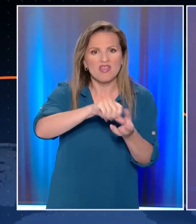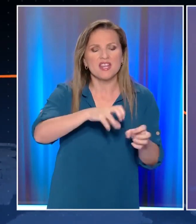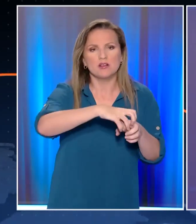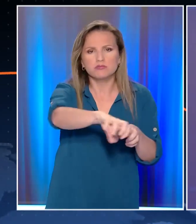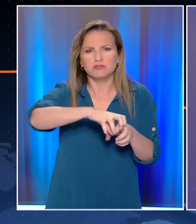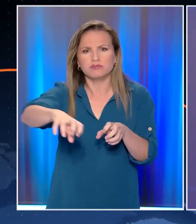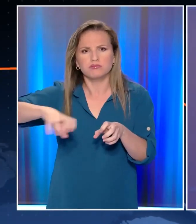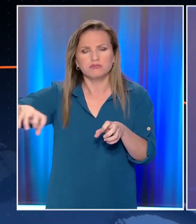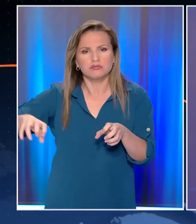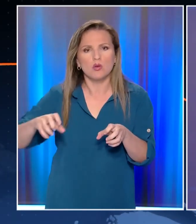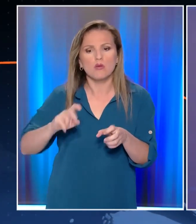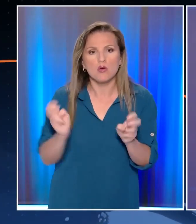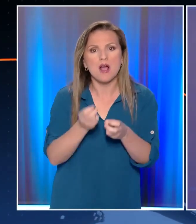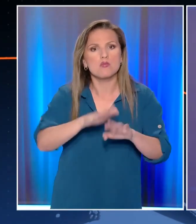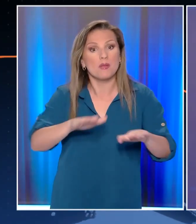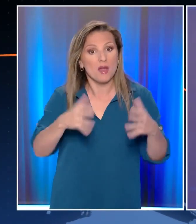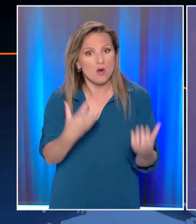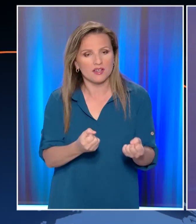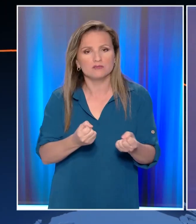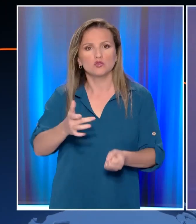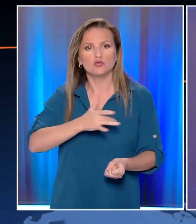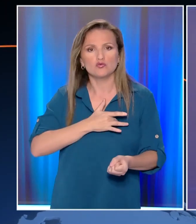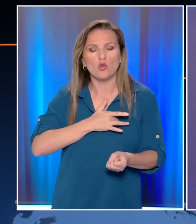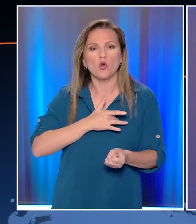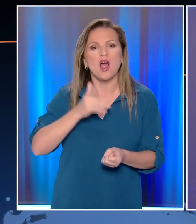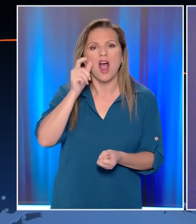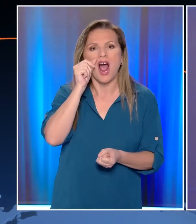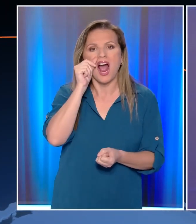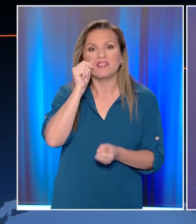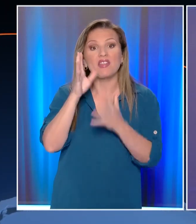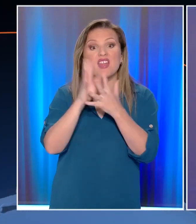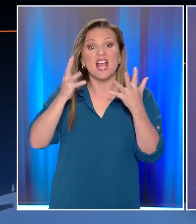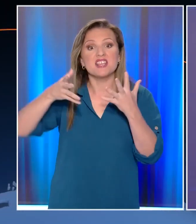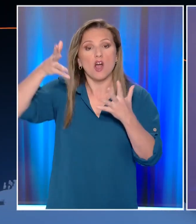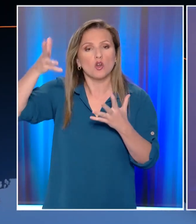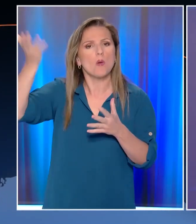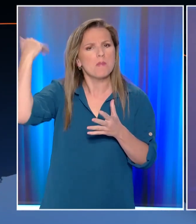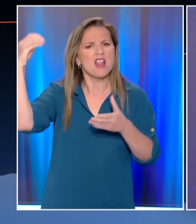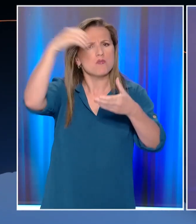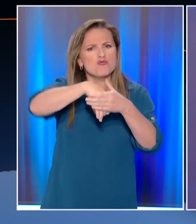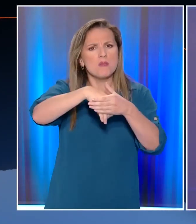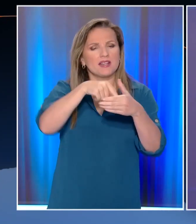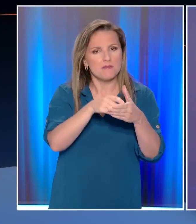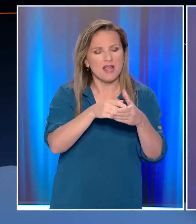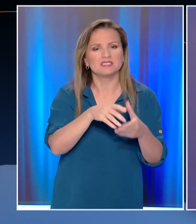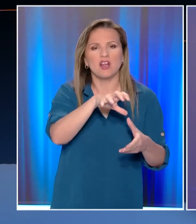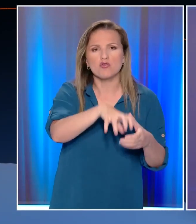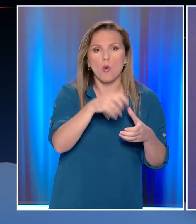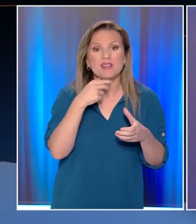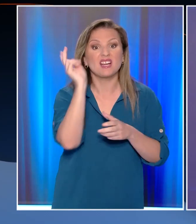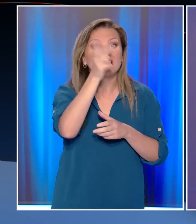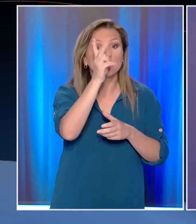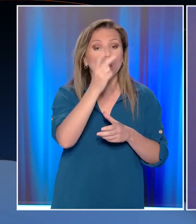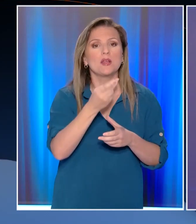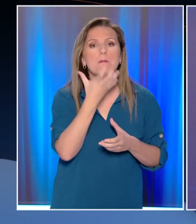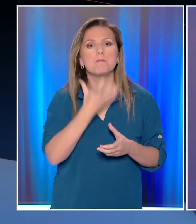στην Αθήνα και σε άλλες πόλεις. Σοκ προκαλεί η καταγγελία 19χρονου που φιλοξενούταν στη δομή και καταθέτησε βάρος του